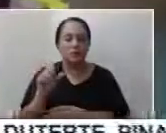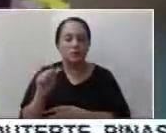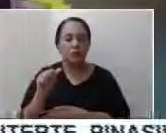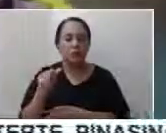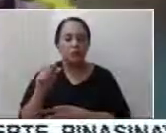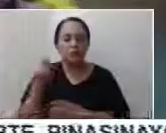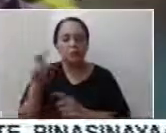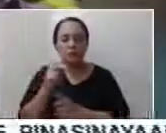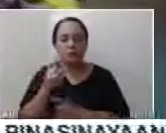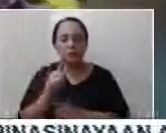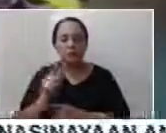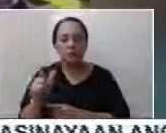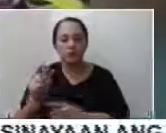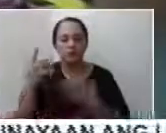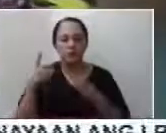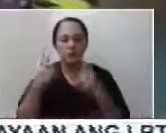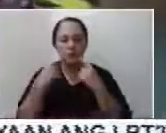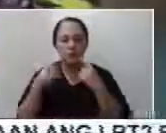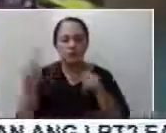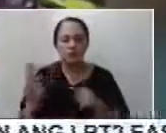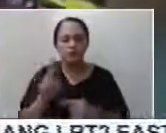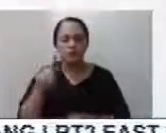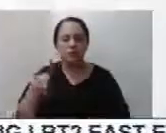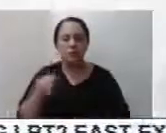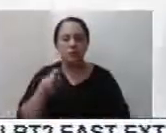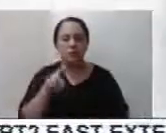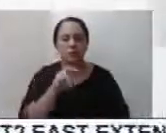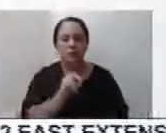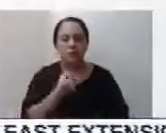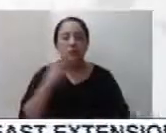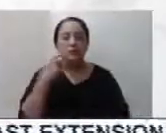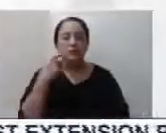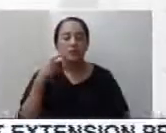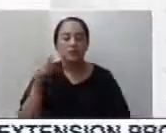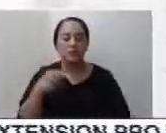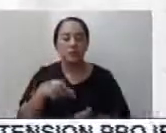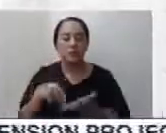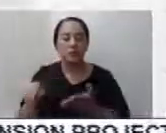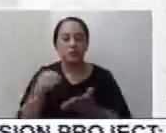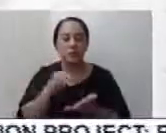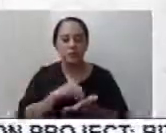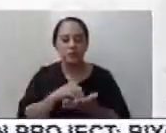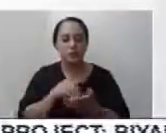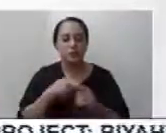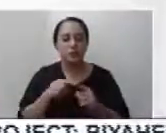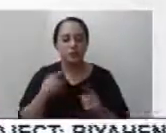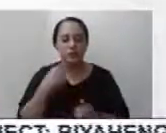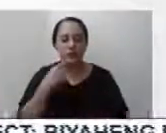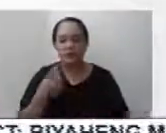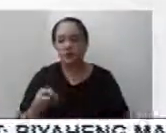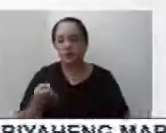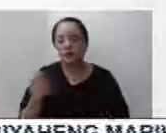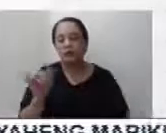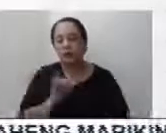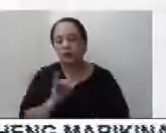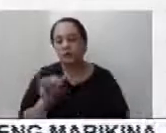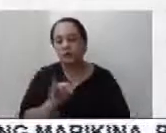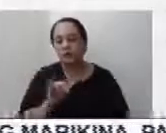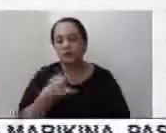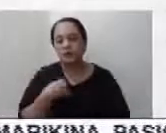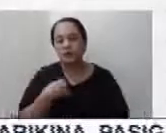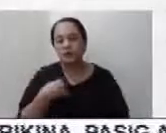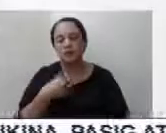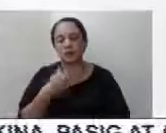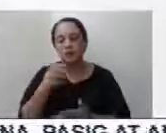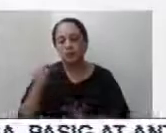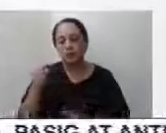aplikante, kaya't naging malaking dagok ito sa kanilang pamilya. Malaking kawalan po sa akin yung nawalan po ako ng trabaho. Kasi